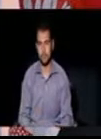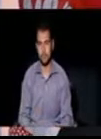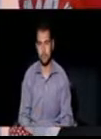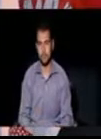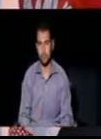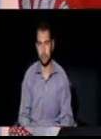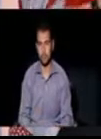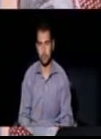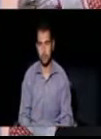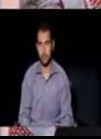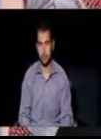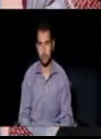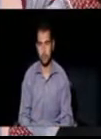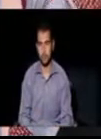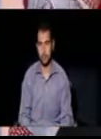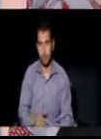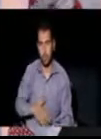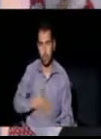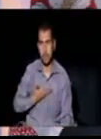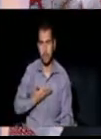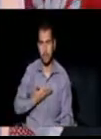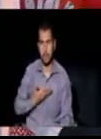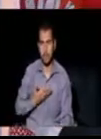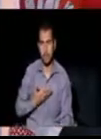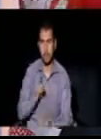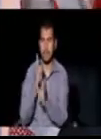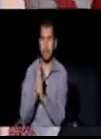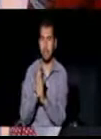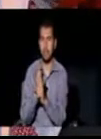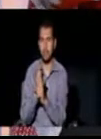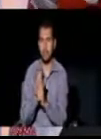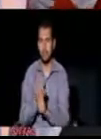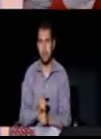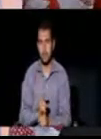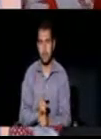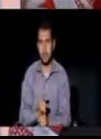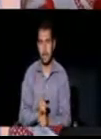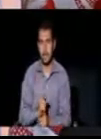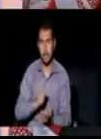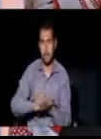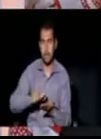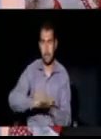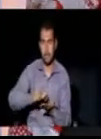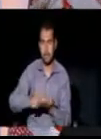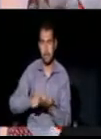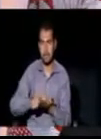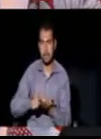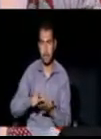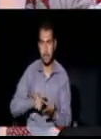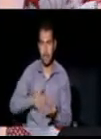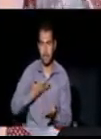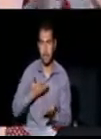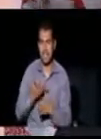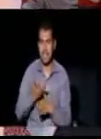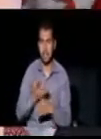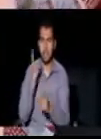كلنا بنحبك وبنتمنى نقابلك. طبعا بعتنا لك كتير عشان